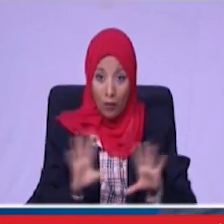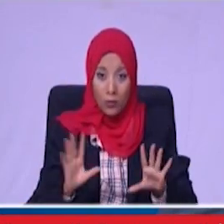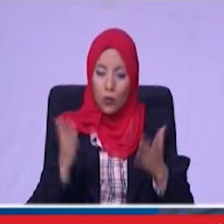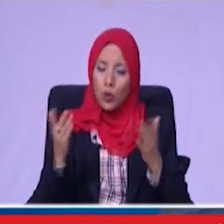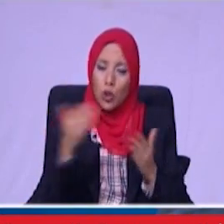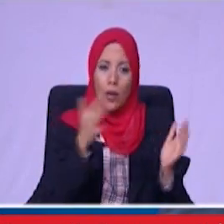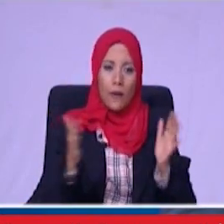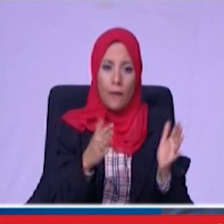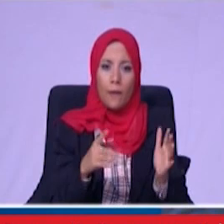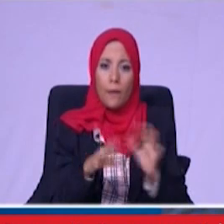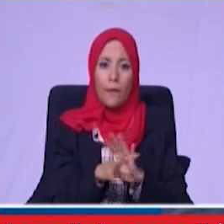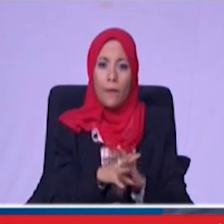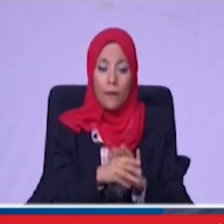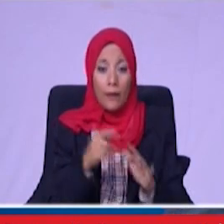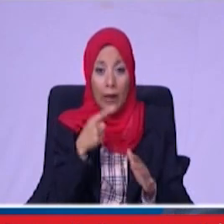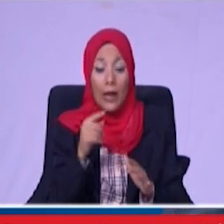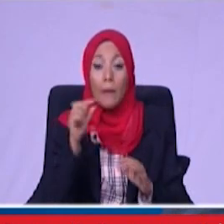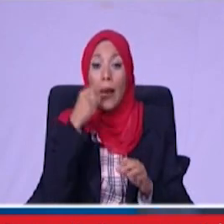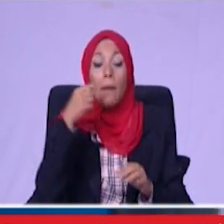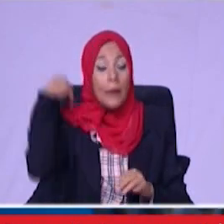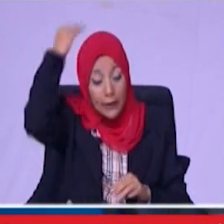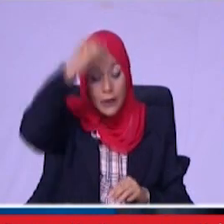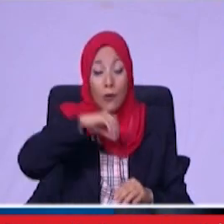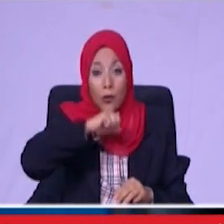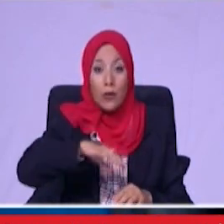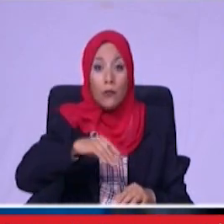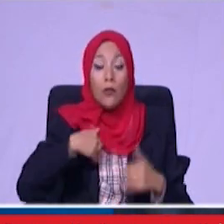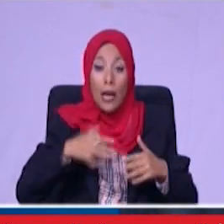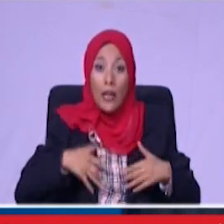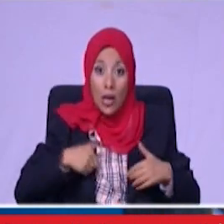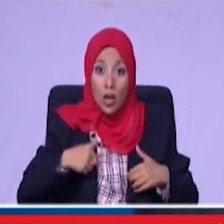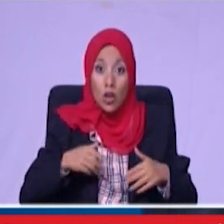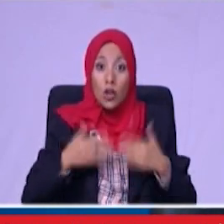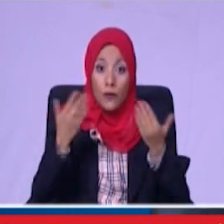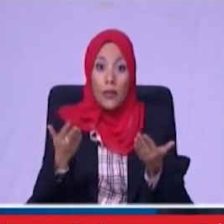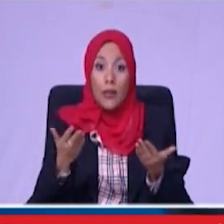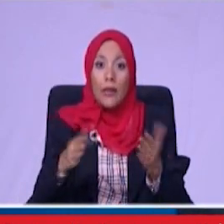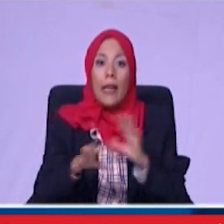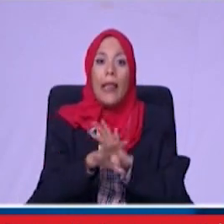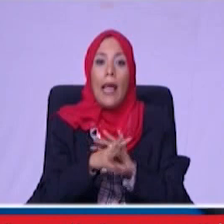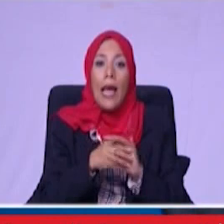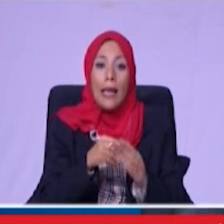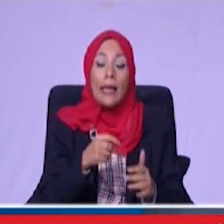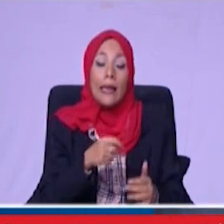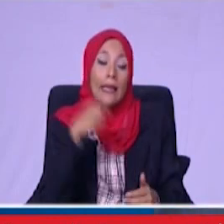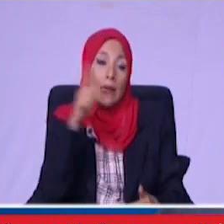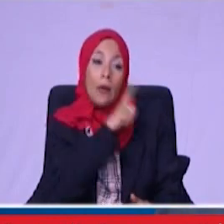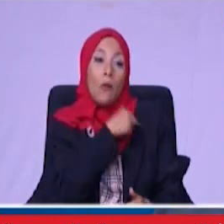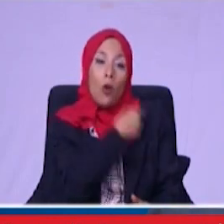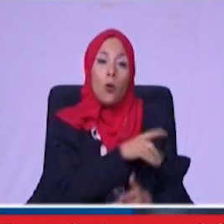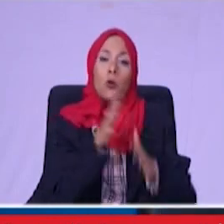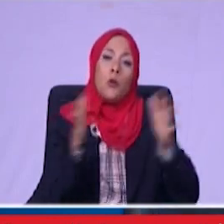حديث النبي صلى الله عليه وسلم شفاعتي لاهل الكبائر من امتي